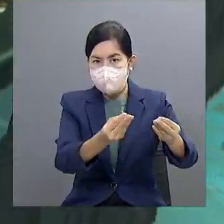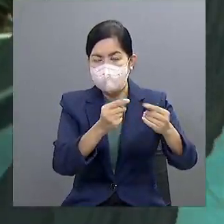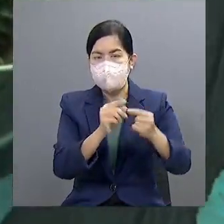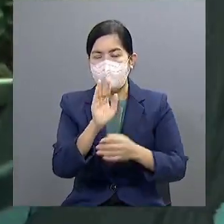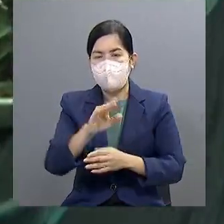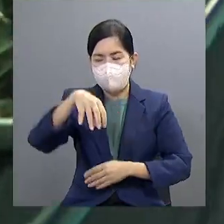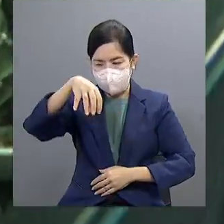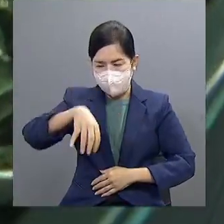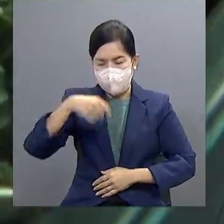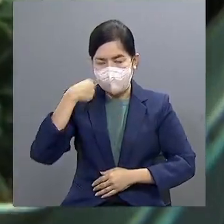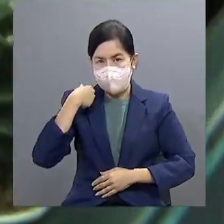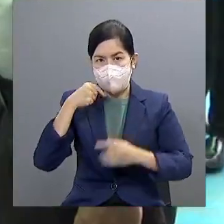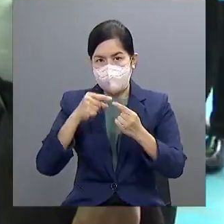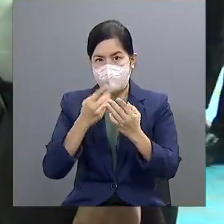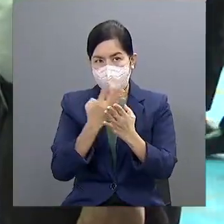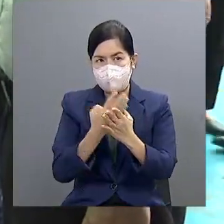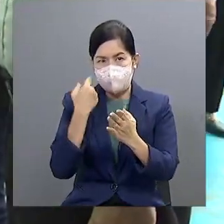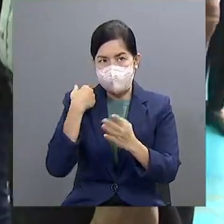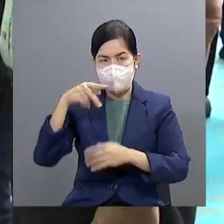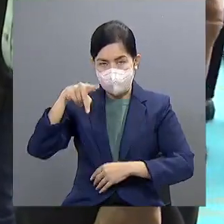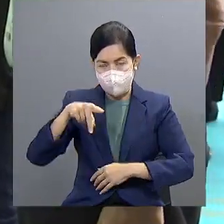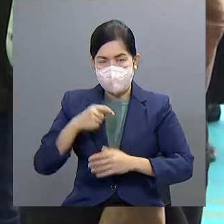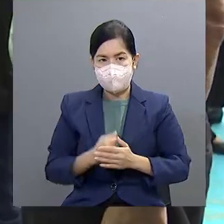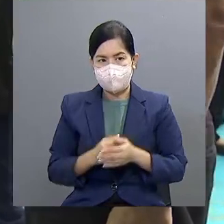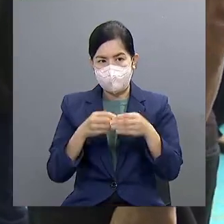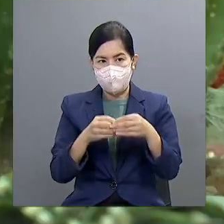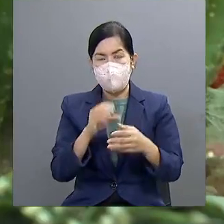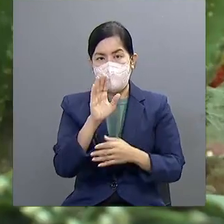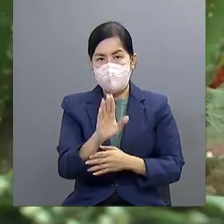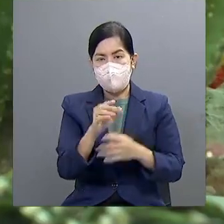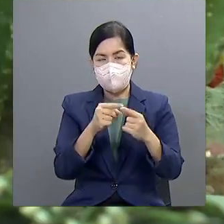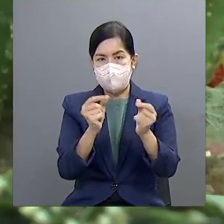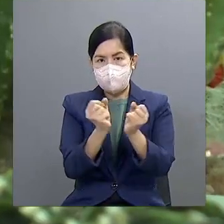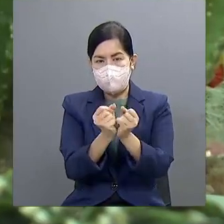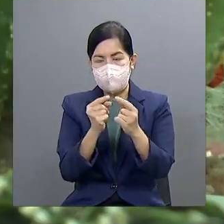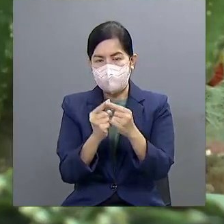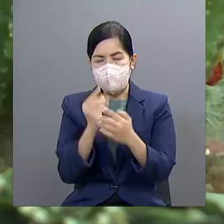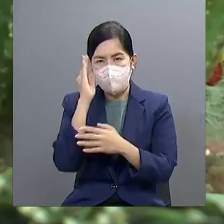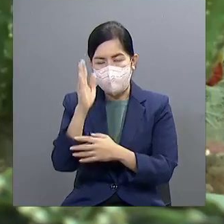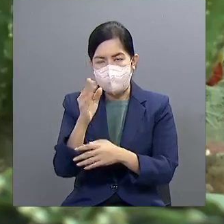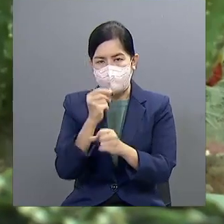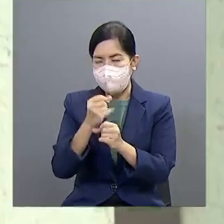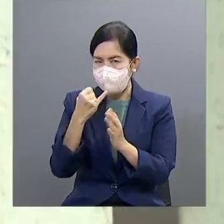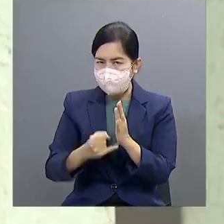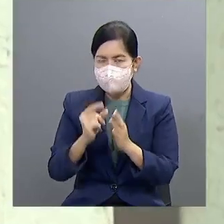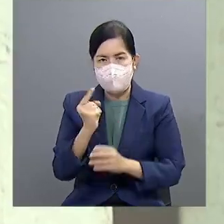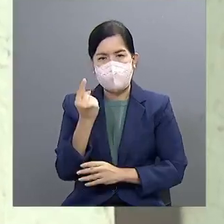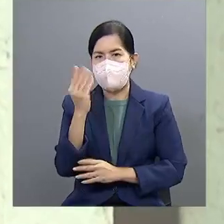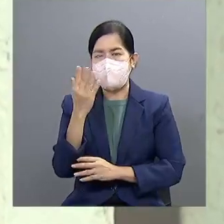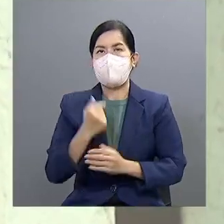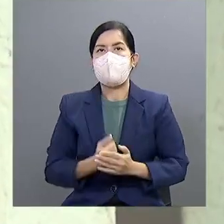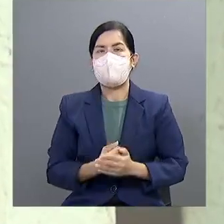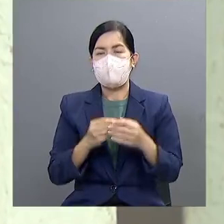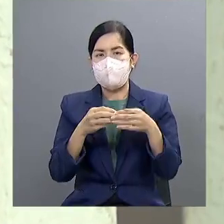างส่งผลให้ผู้ต้องขังส่วนใหญ่ไม่กลับมากระทำความผิดซ้ำอีกผู้ต้องขังคาดหวังว่าหลังพ้นโทษสังคมจะ